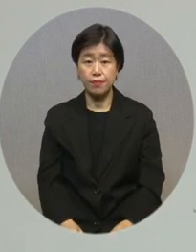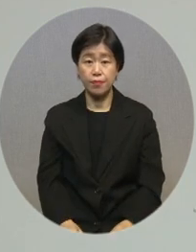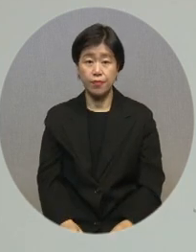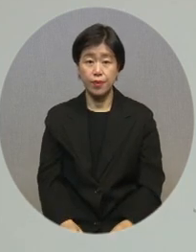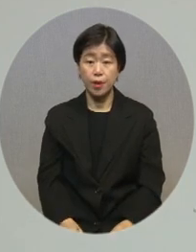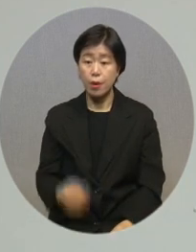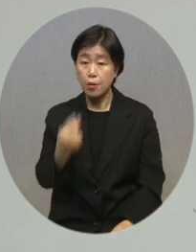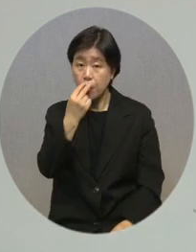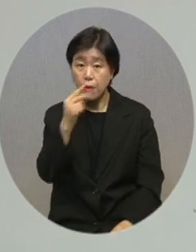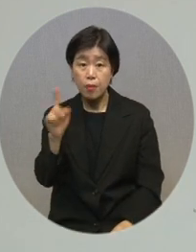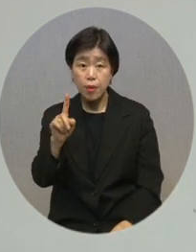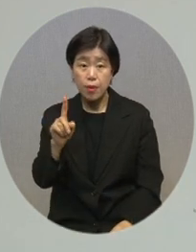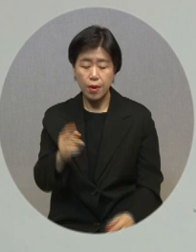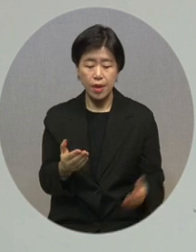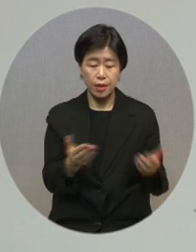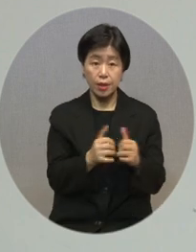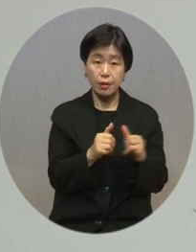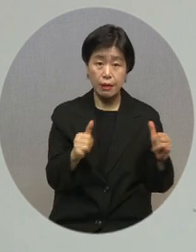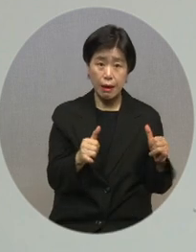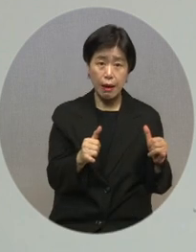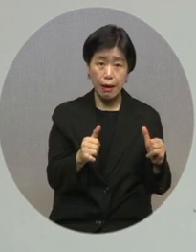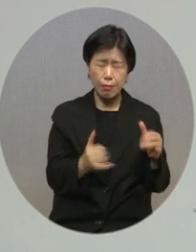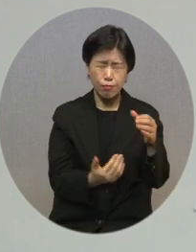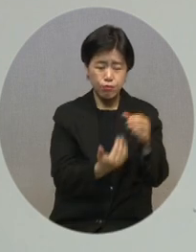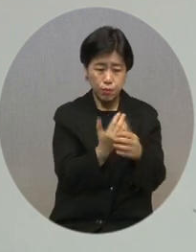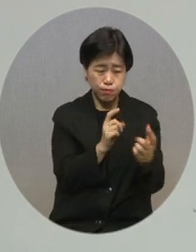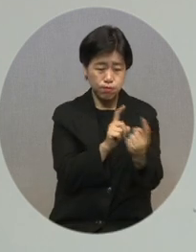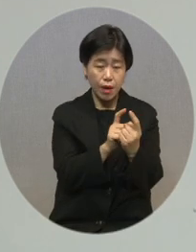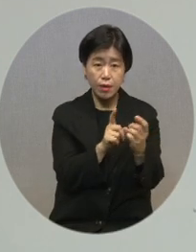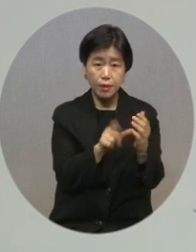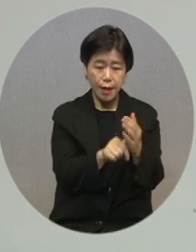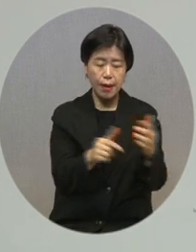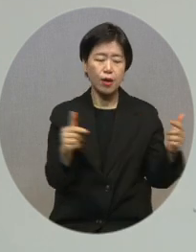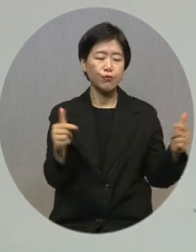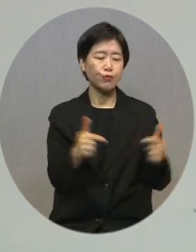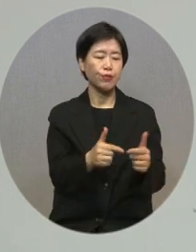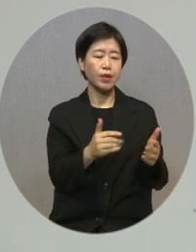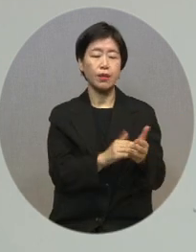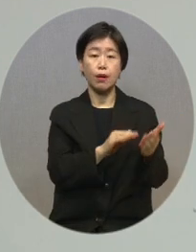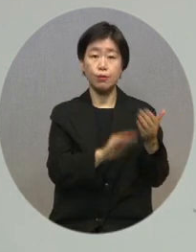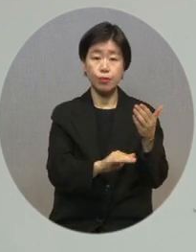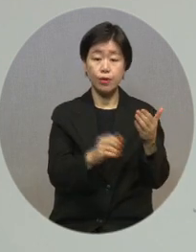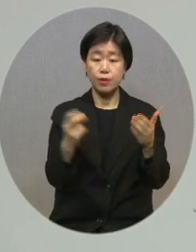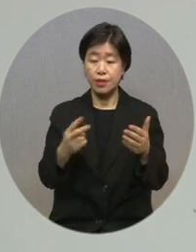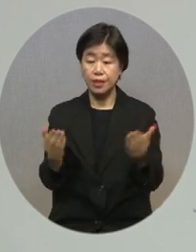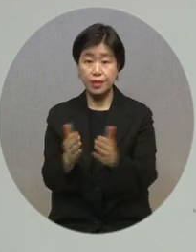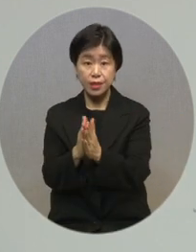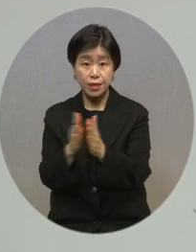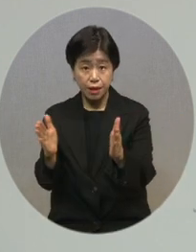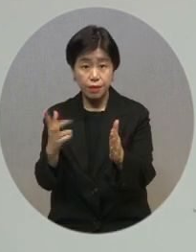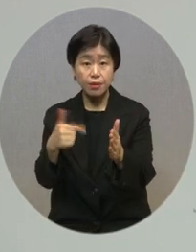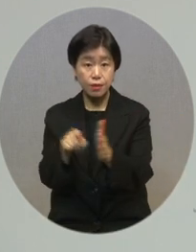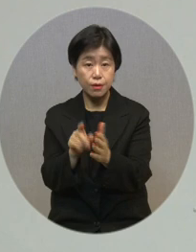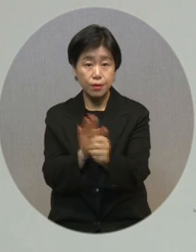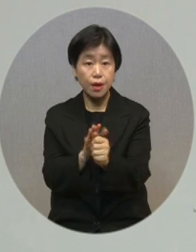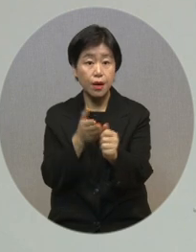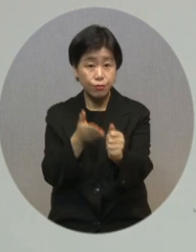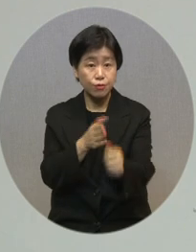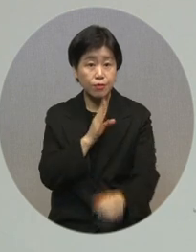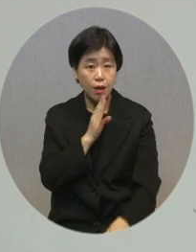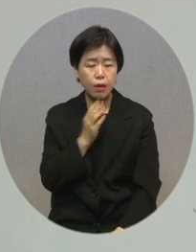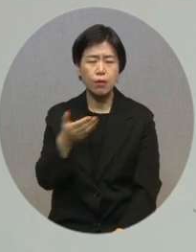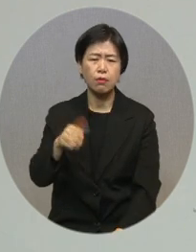그 직장 생활에 복귀할 수 있도록 그 지원하는 제도인데 네. 이건 좋은 제도지 않습니까? 그렇죠. 이런 좋은 제도를 그 악용하는 그